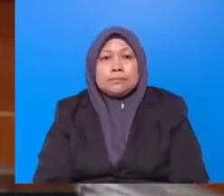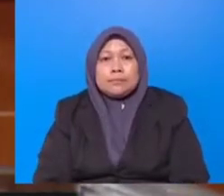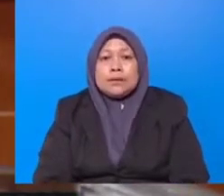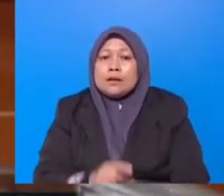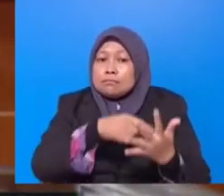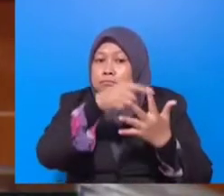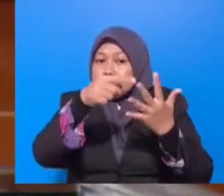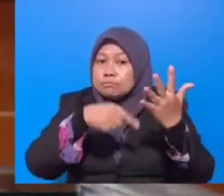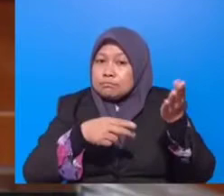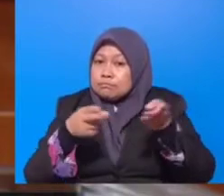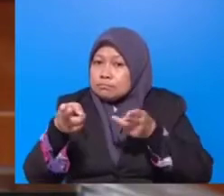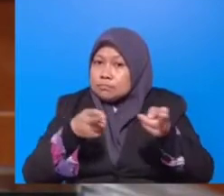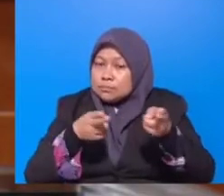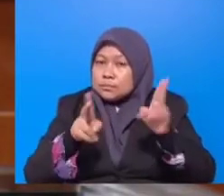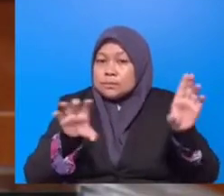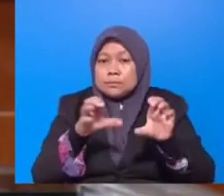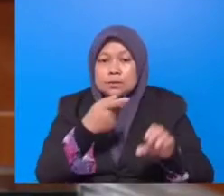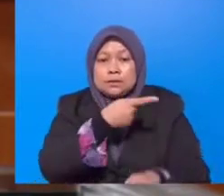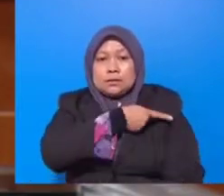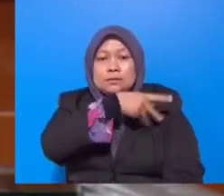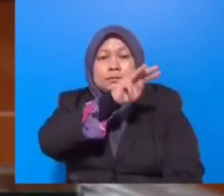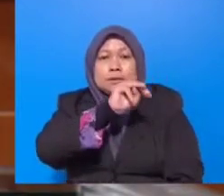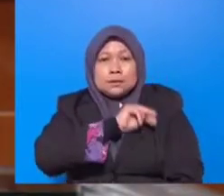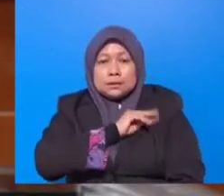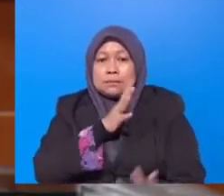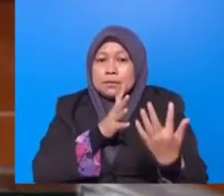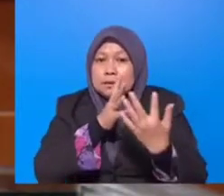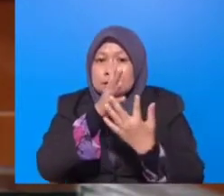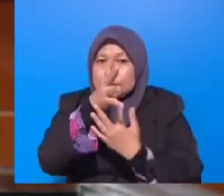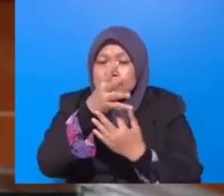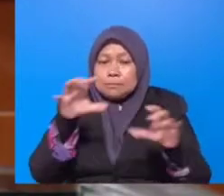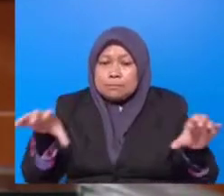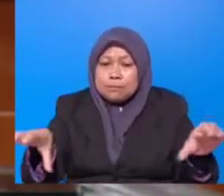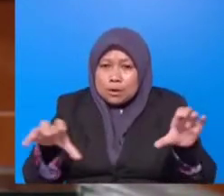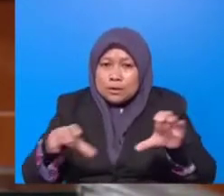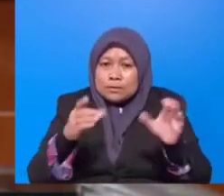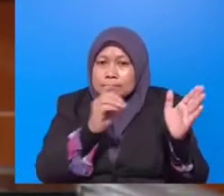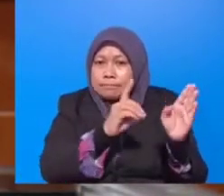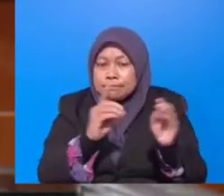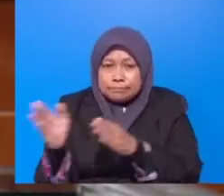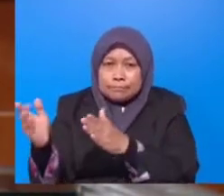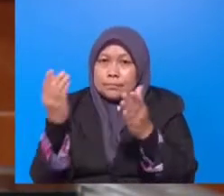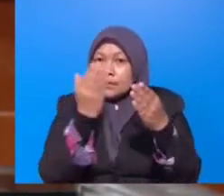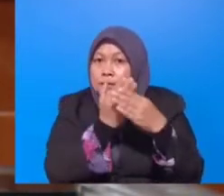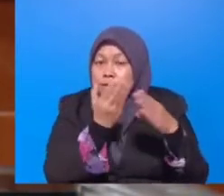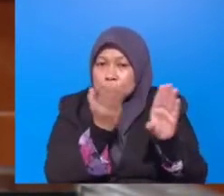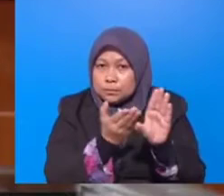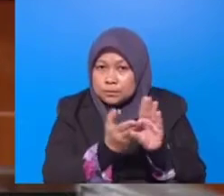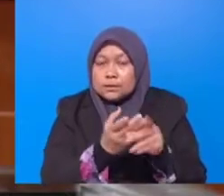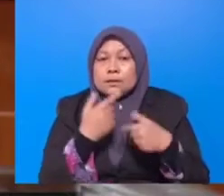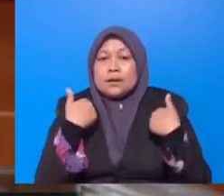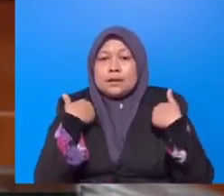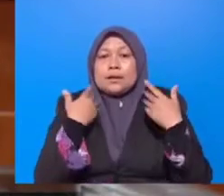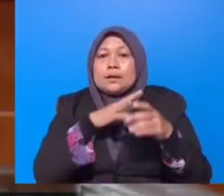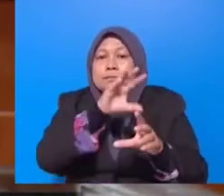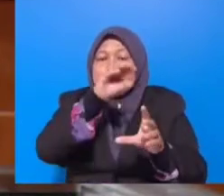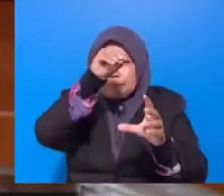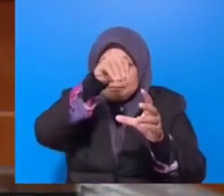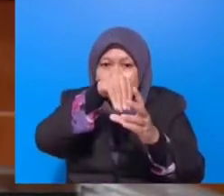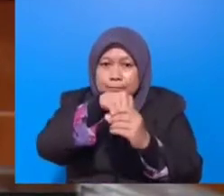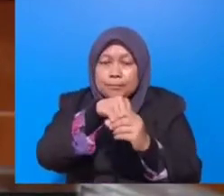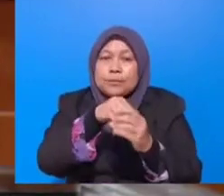antara usaha yang dilaksanakan Kementerian adalah melalui penghasilan dokumen dengan izin frame ingin lotion